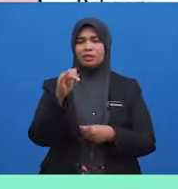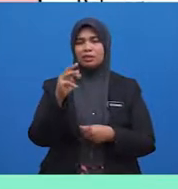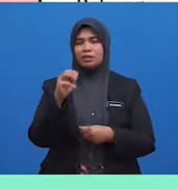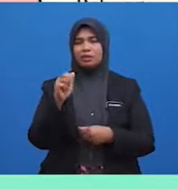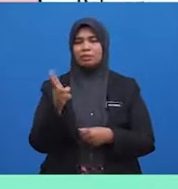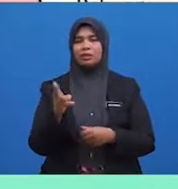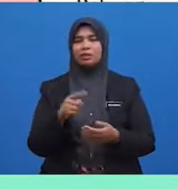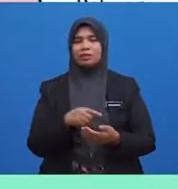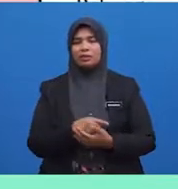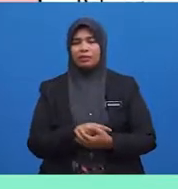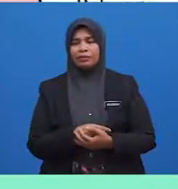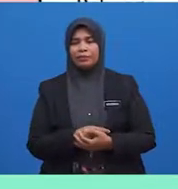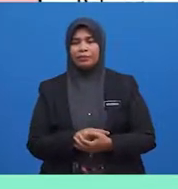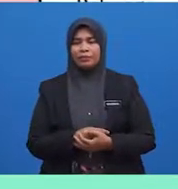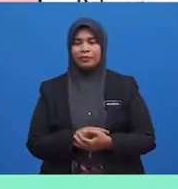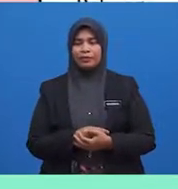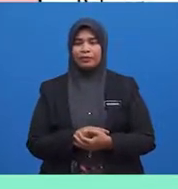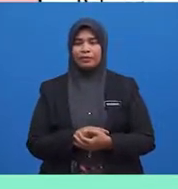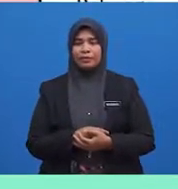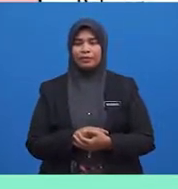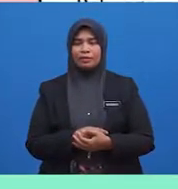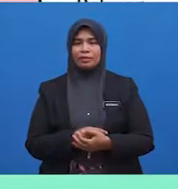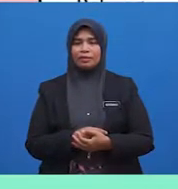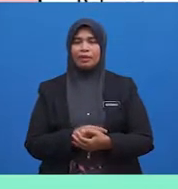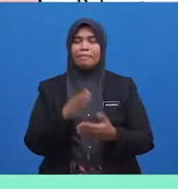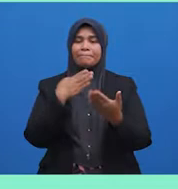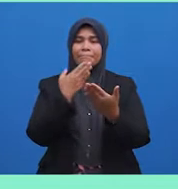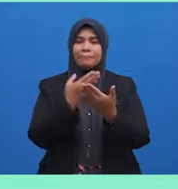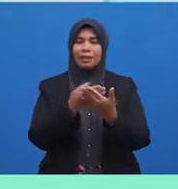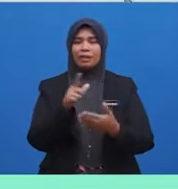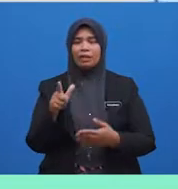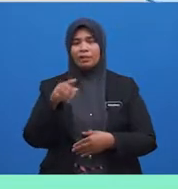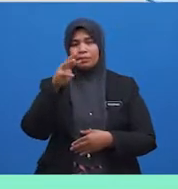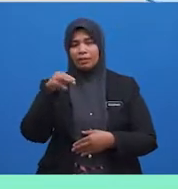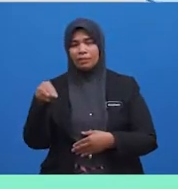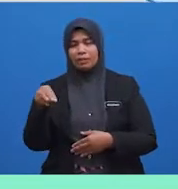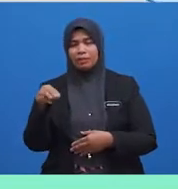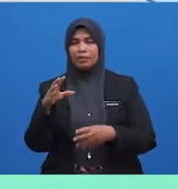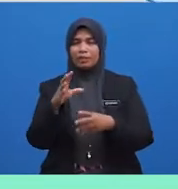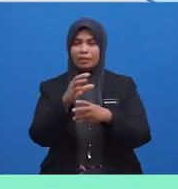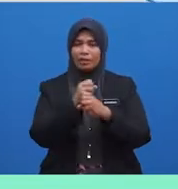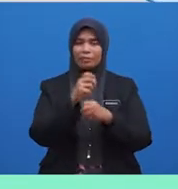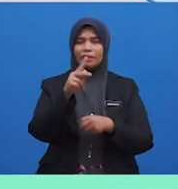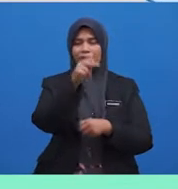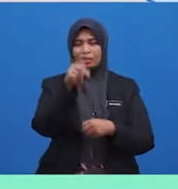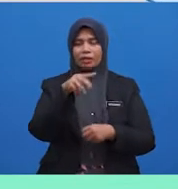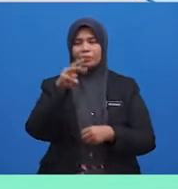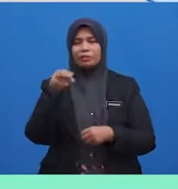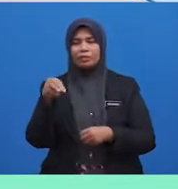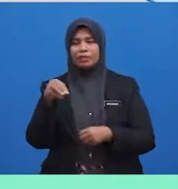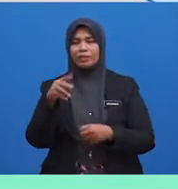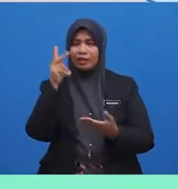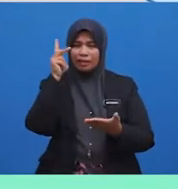mengenal tokoh-tokoh. Berpantun pula kita. Baiklah murid-murid, dapatkah murid-murid